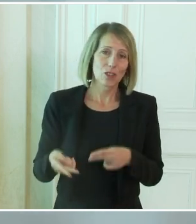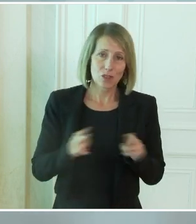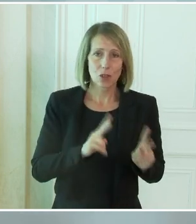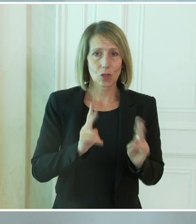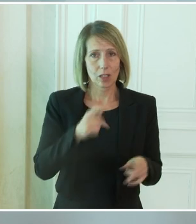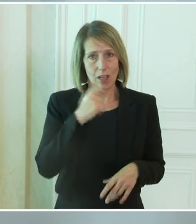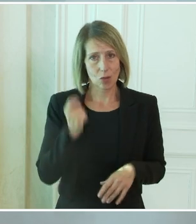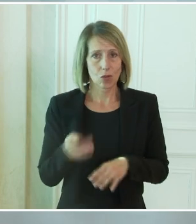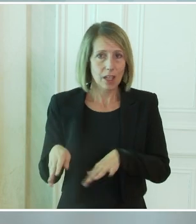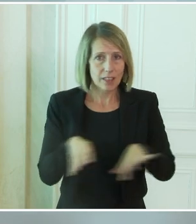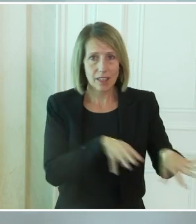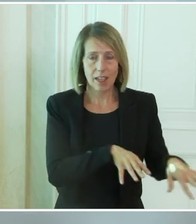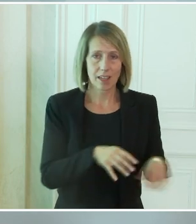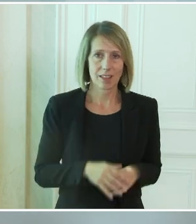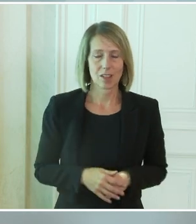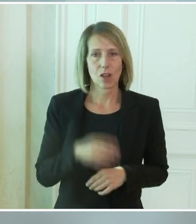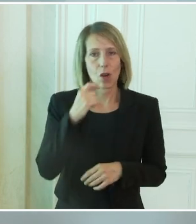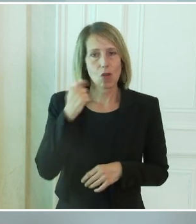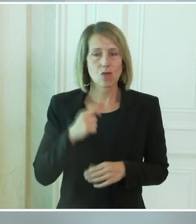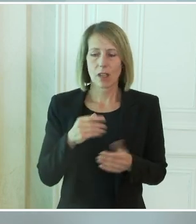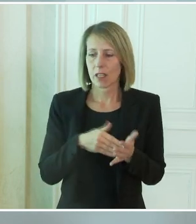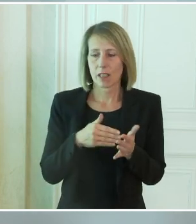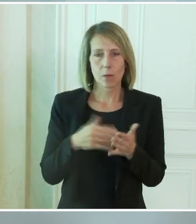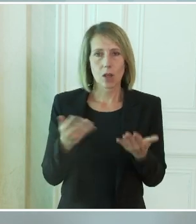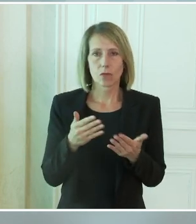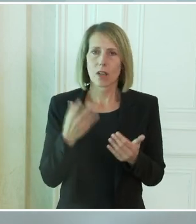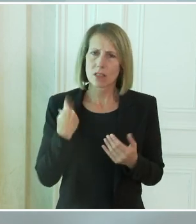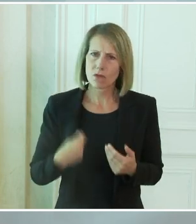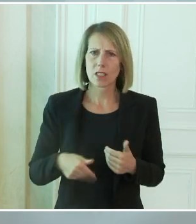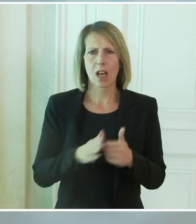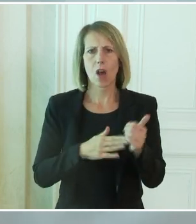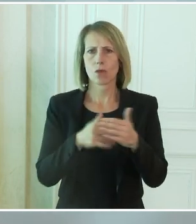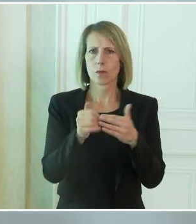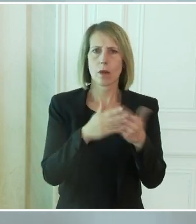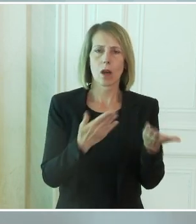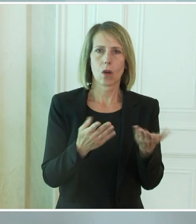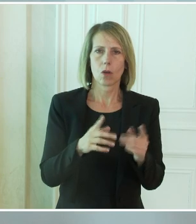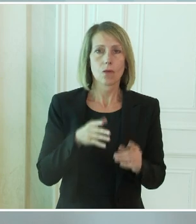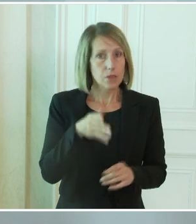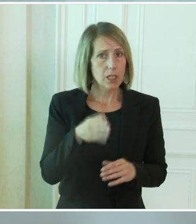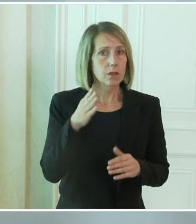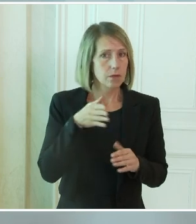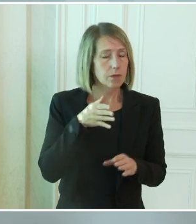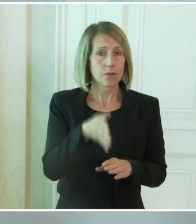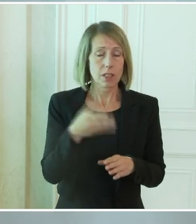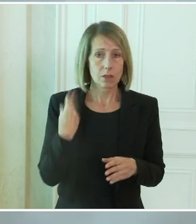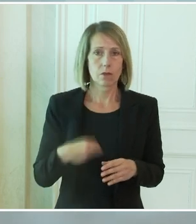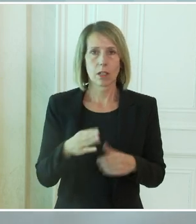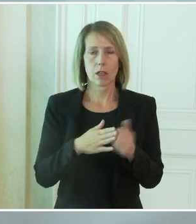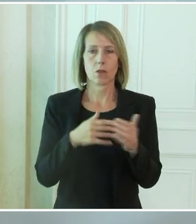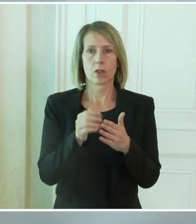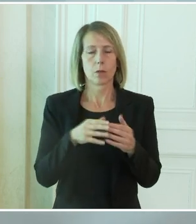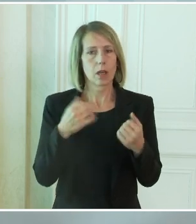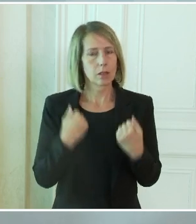können. Ukraine braucht Wiederaufbau und sie wird wieder aufgebaut werden. Und ich